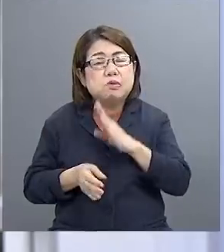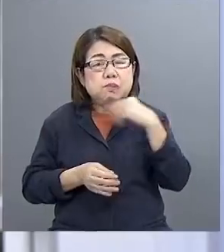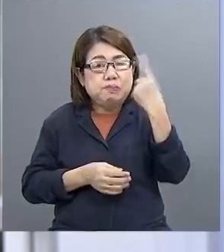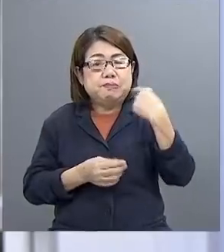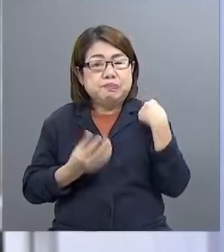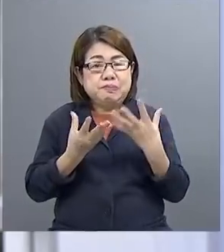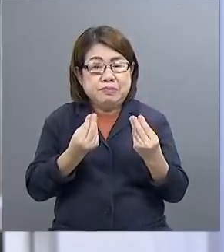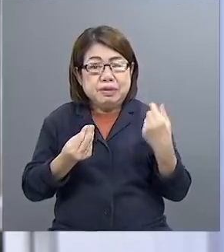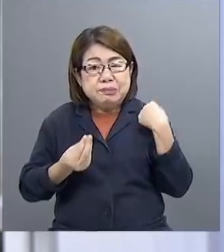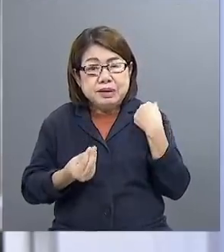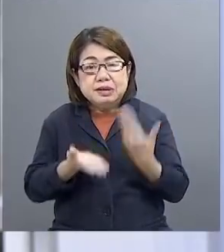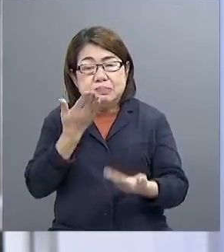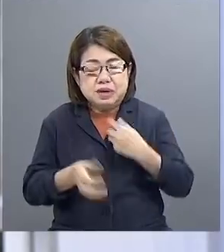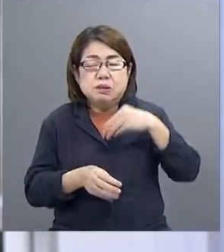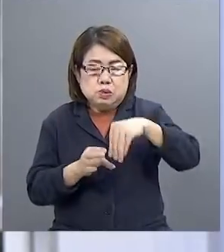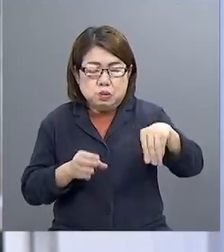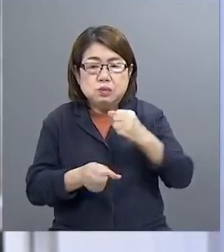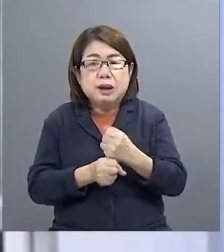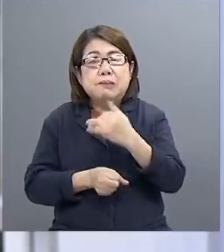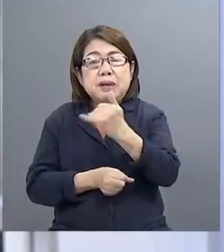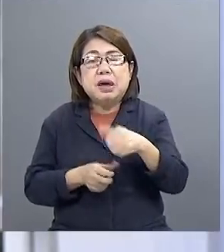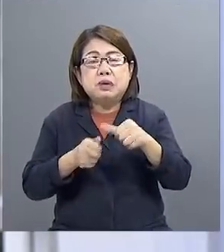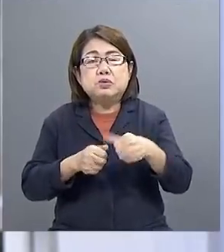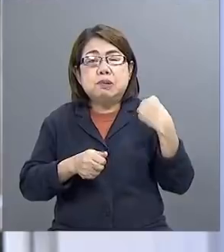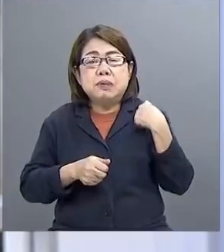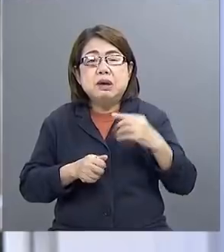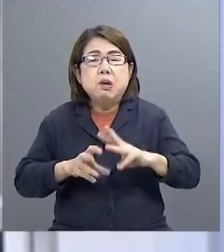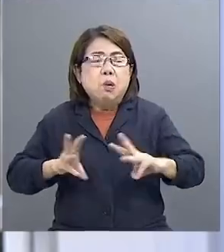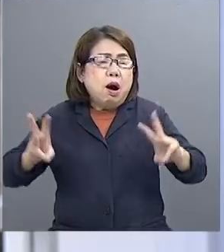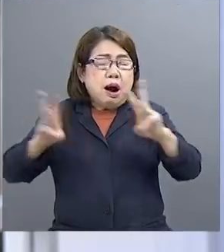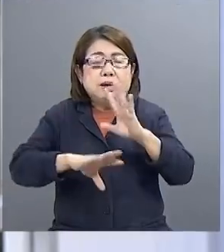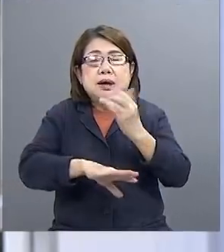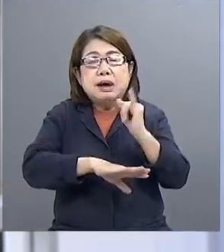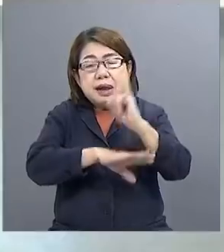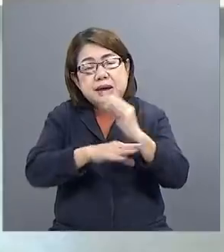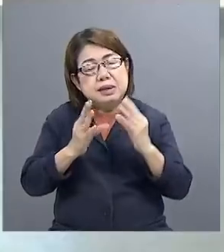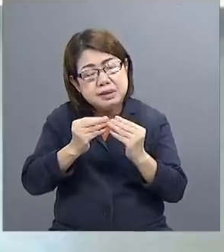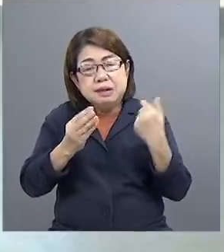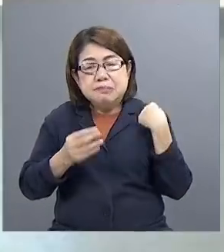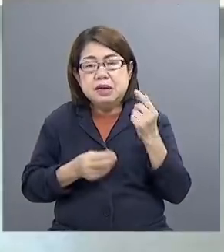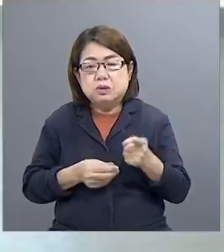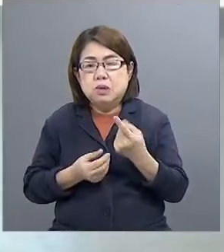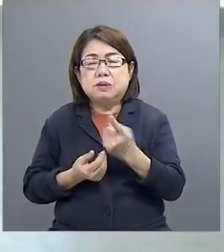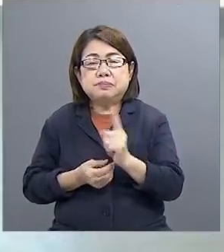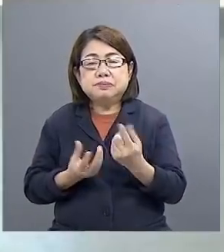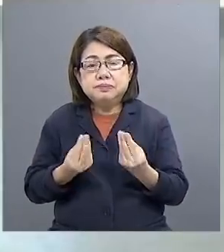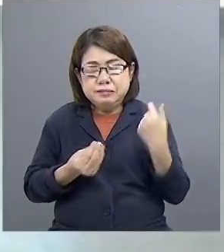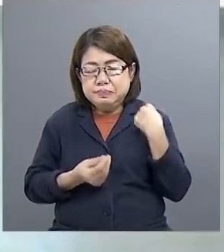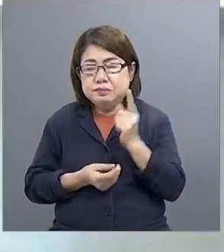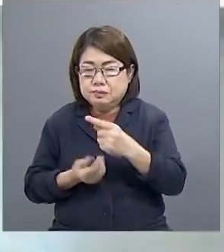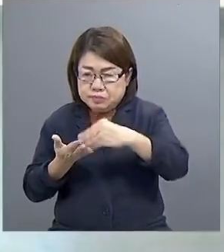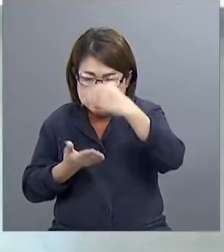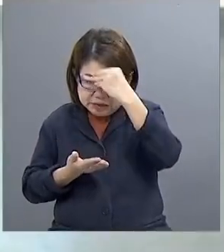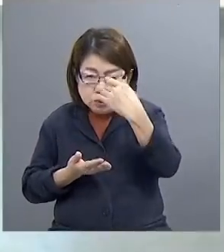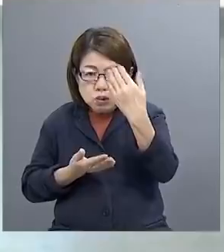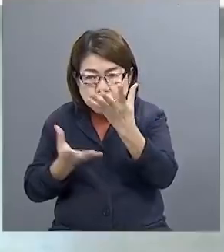ๆนะอาจจะต้องมีมีสวนอยู่กับพ่อแม่มีส่วนมีอะไรอยู่ก็อาจจะไปเรียนรู้เพิ่มใช่มั้ยรายการที่พี่ต๊อบเนี่ยจะทำสวน